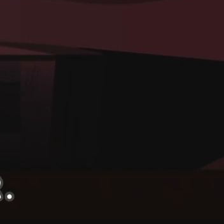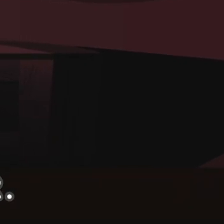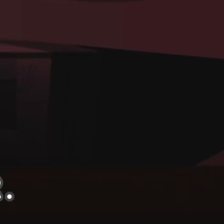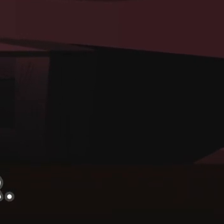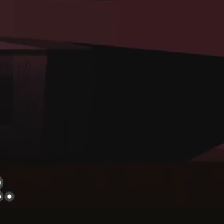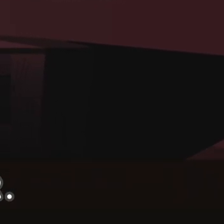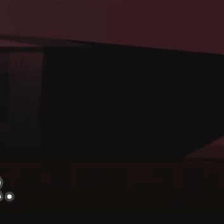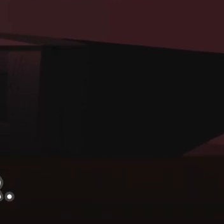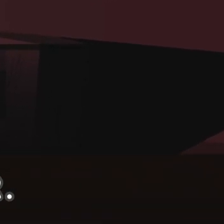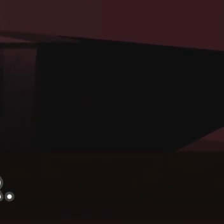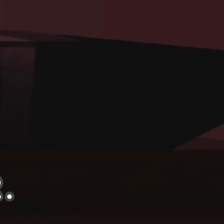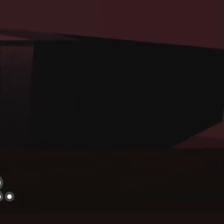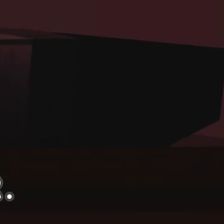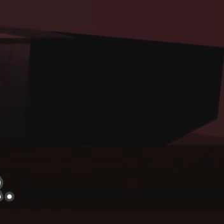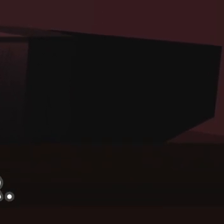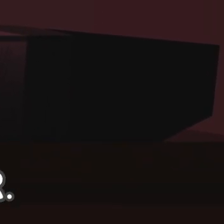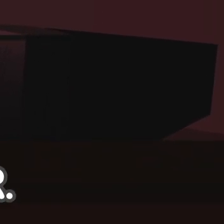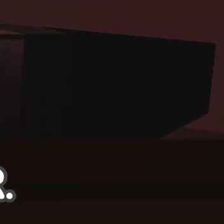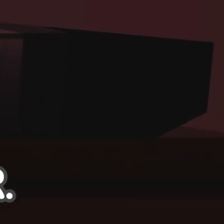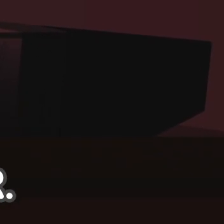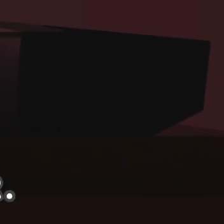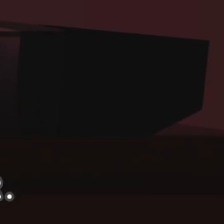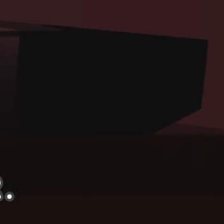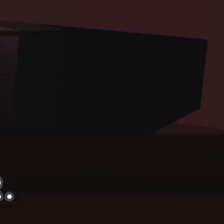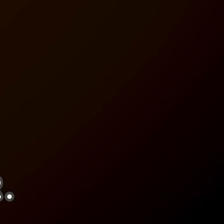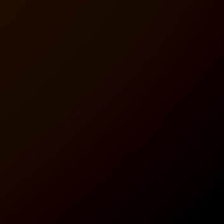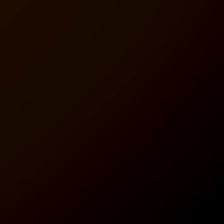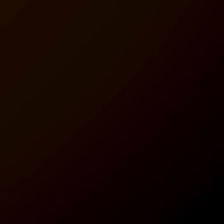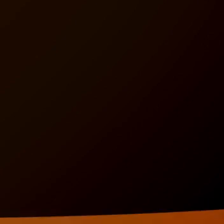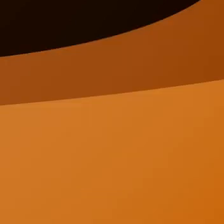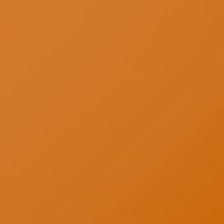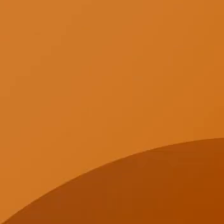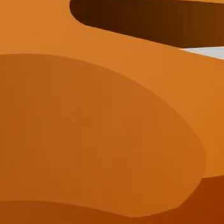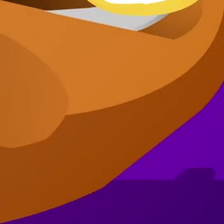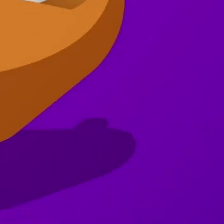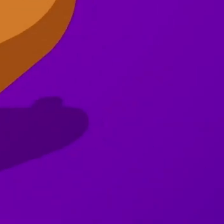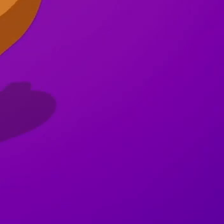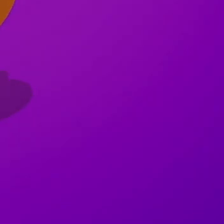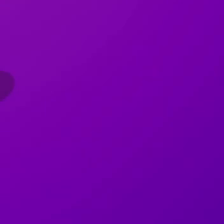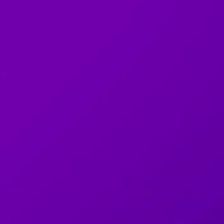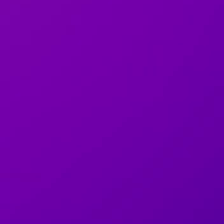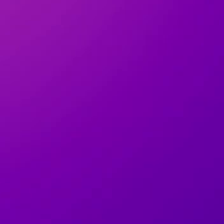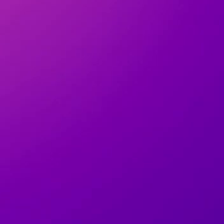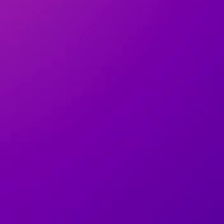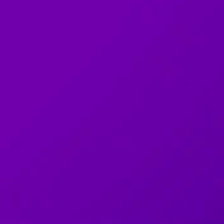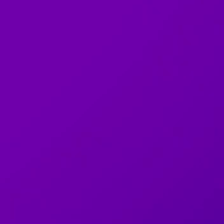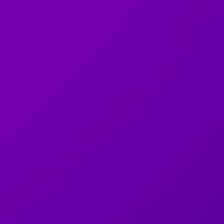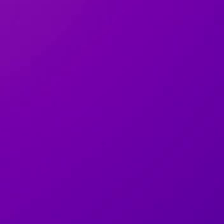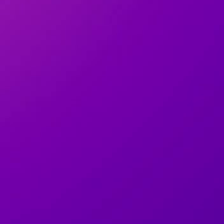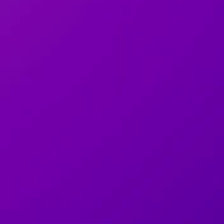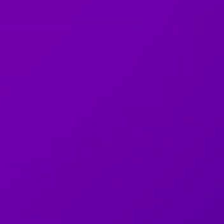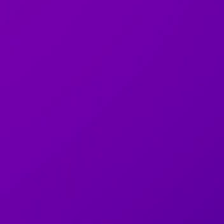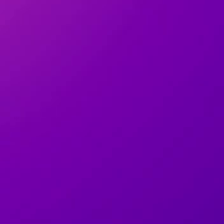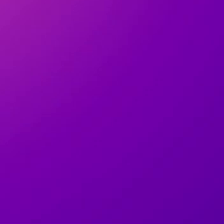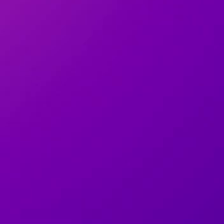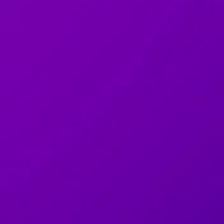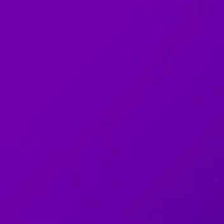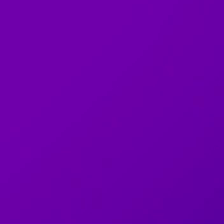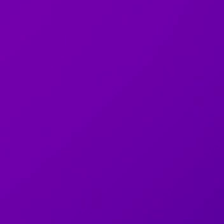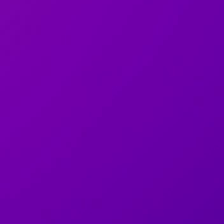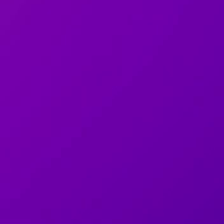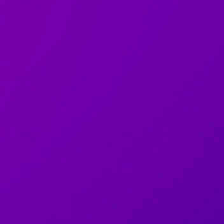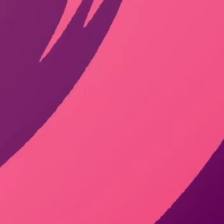светильник оказаться пуст. Наполнен свежим маслом, лучше будет пусть, горящий Божьим светом,